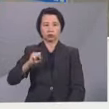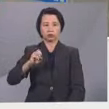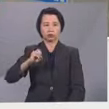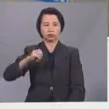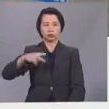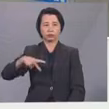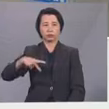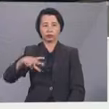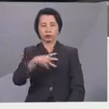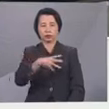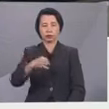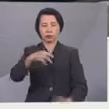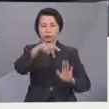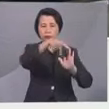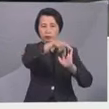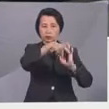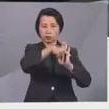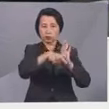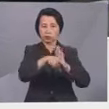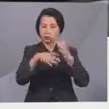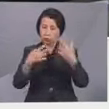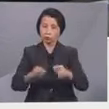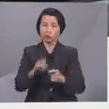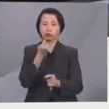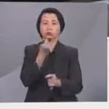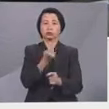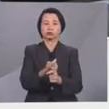dan peraturan yang telah